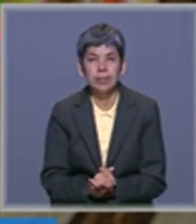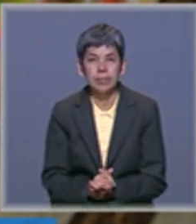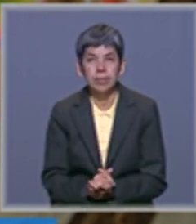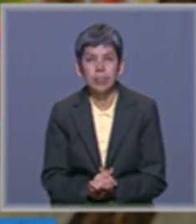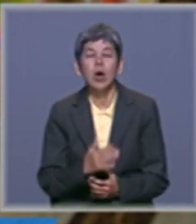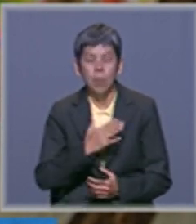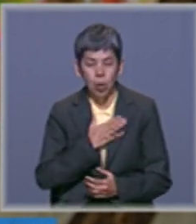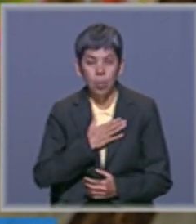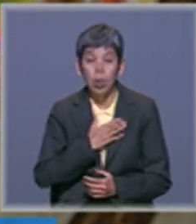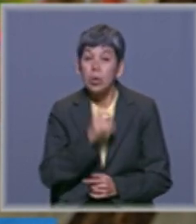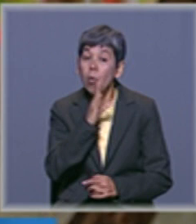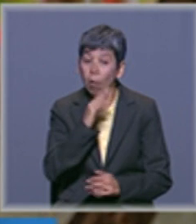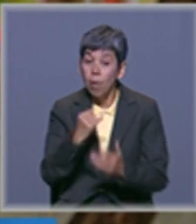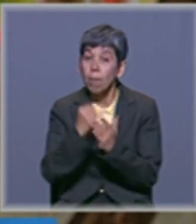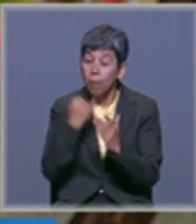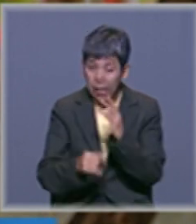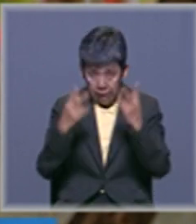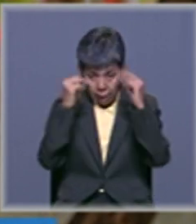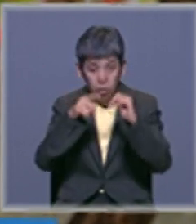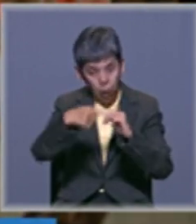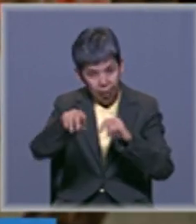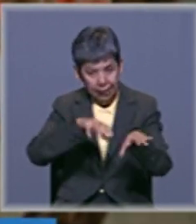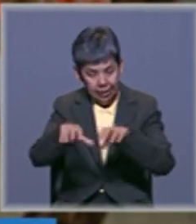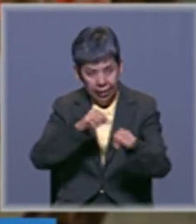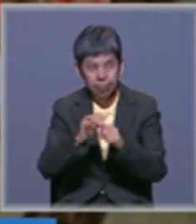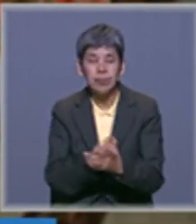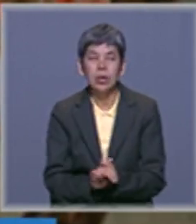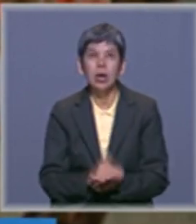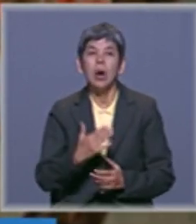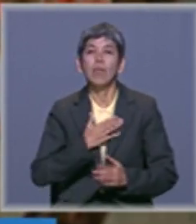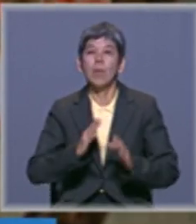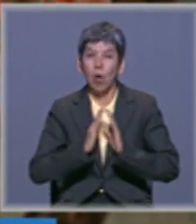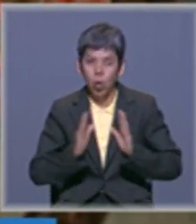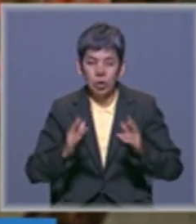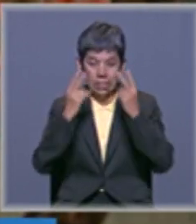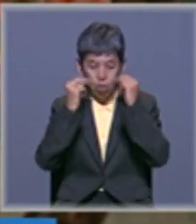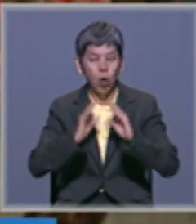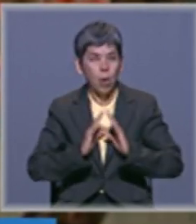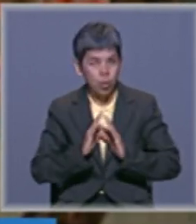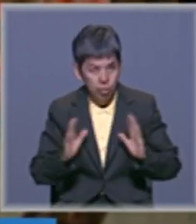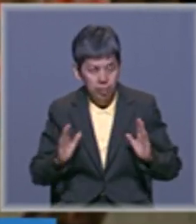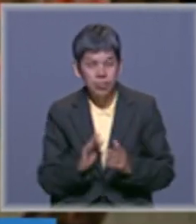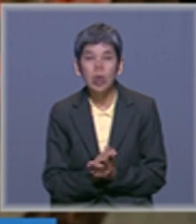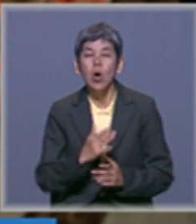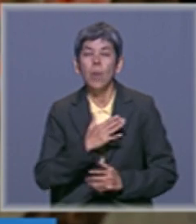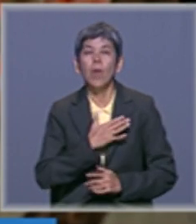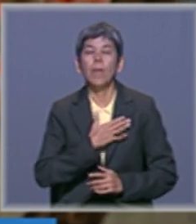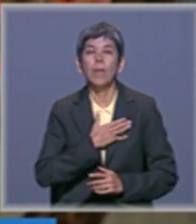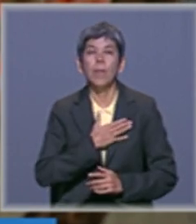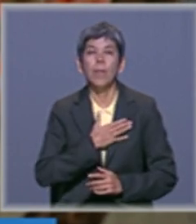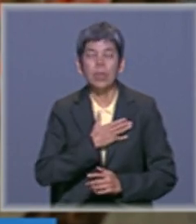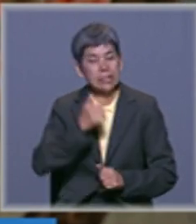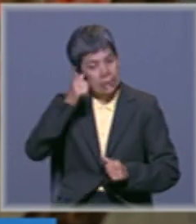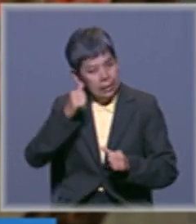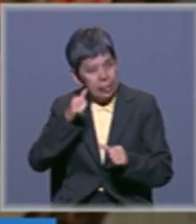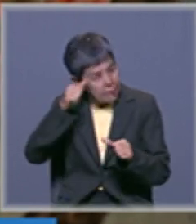ถ้าผมพูดผิดนายกก็ต้องไปจัดการขอขอบคุณท่านนายกอีกครั้งหนึ่งผมจะจำความ